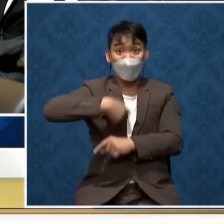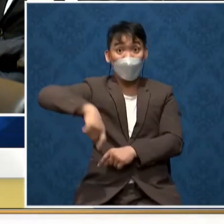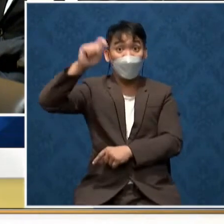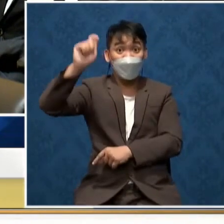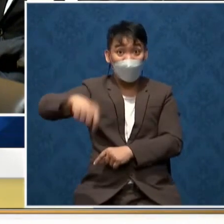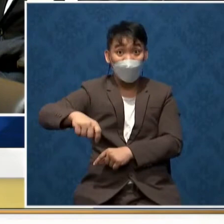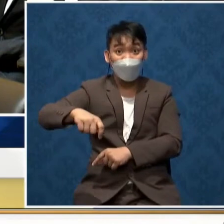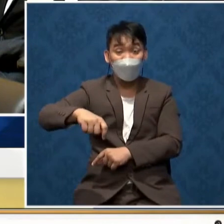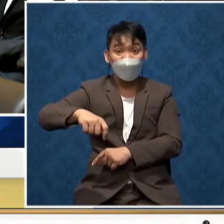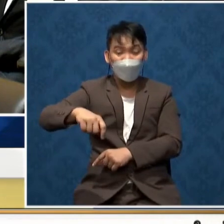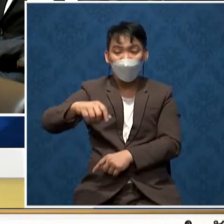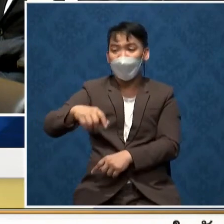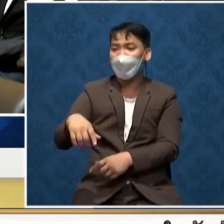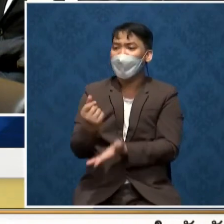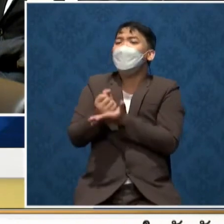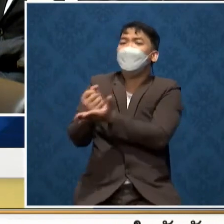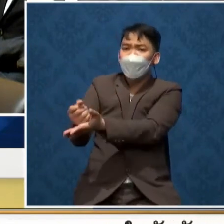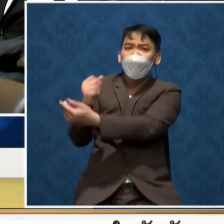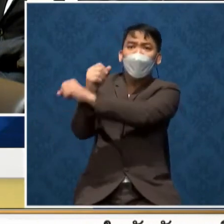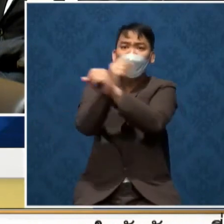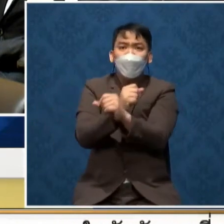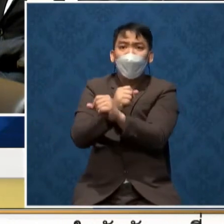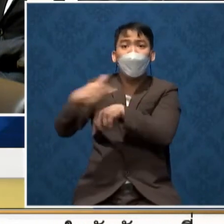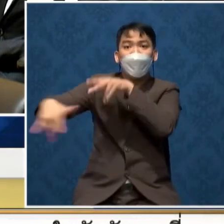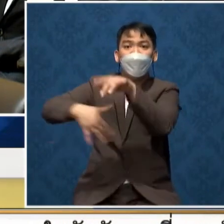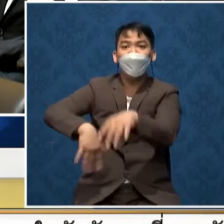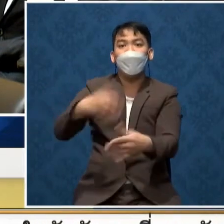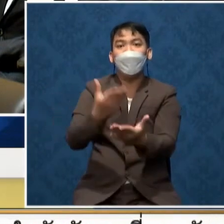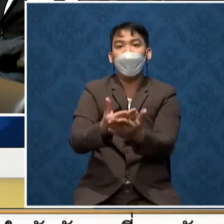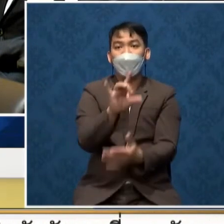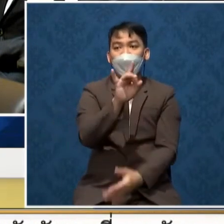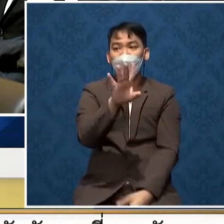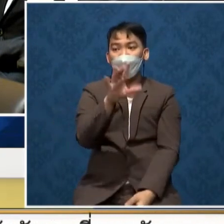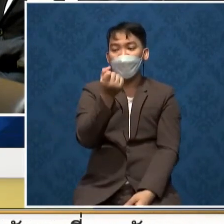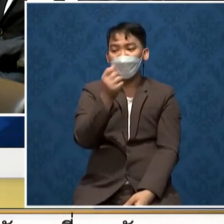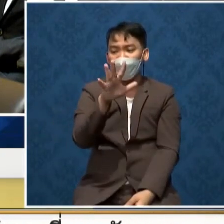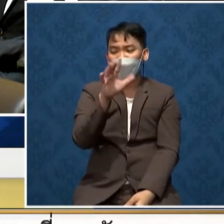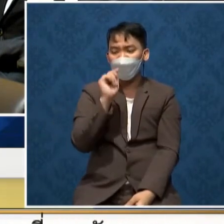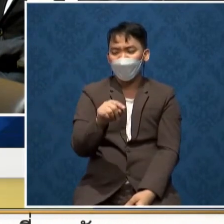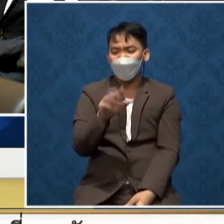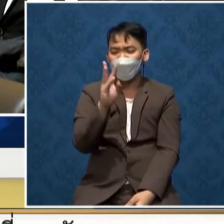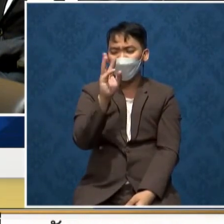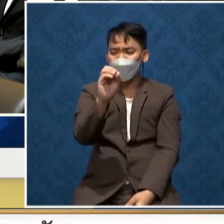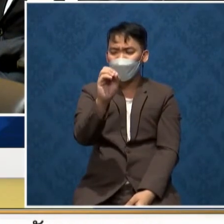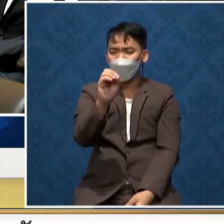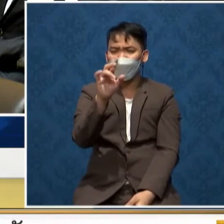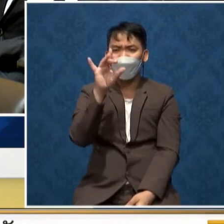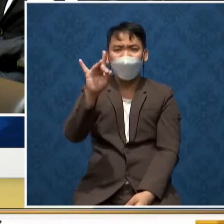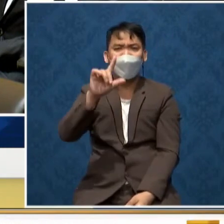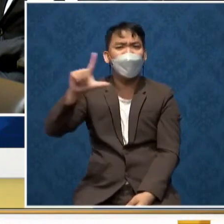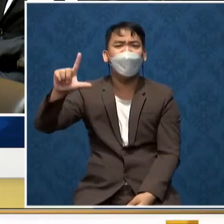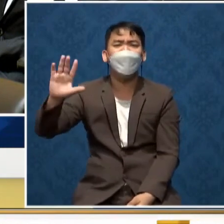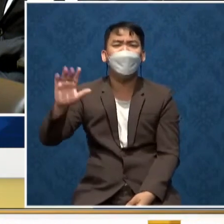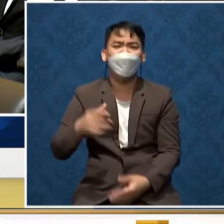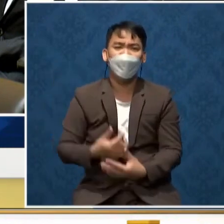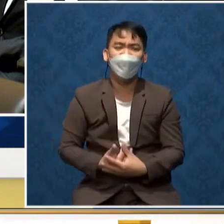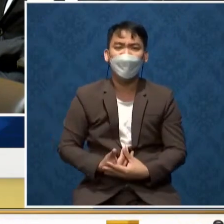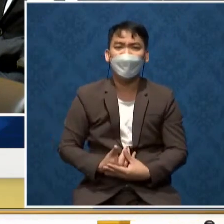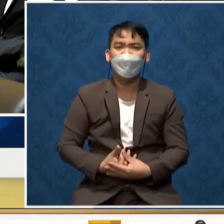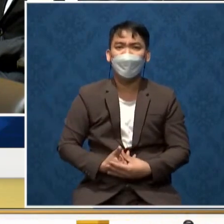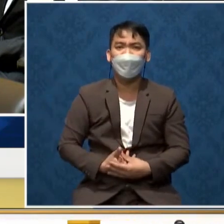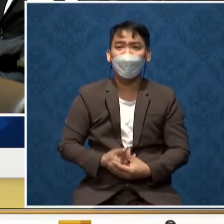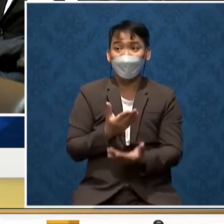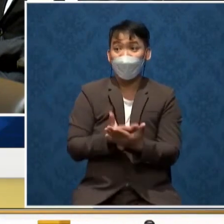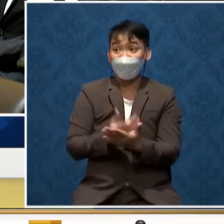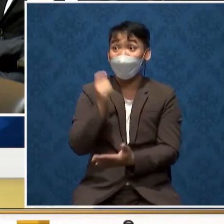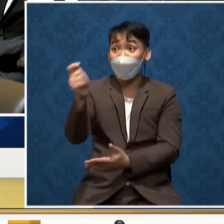ครองสิทธิประชาชนอีกจำนวน 115.08 ล้านบาทและค่าตอบแทนทนายความอาส